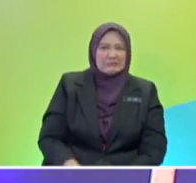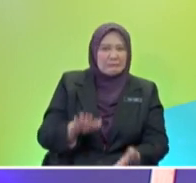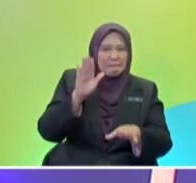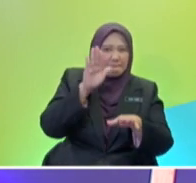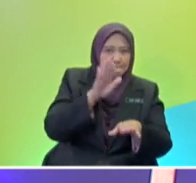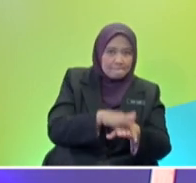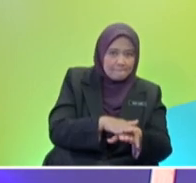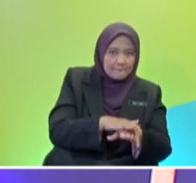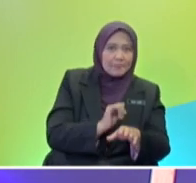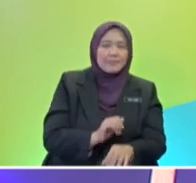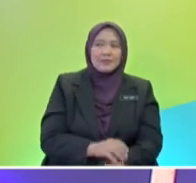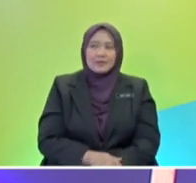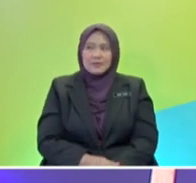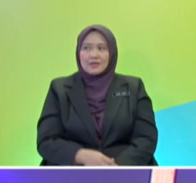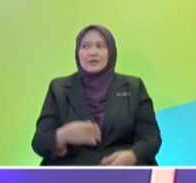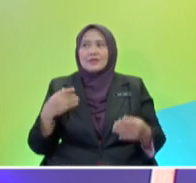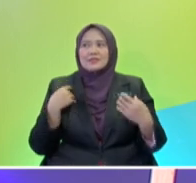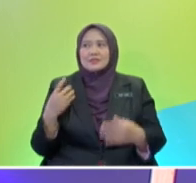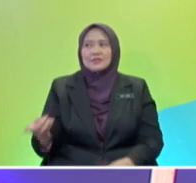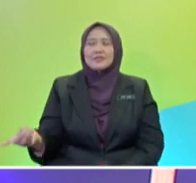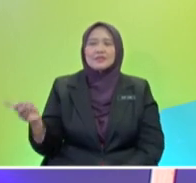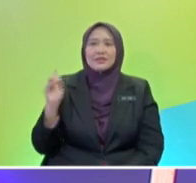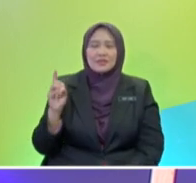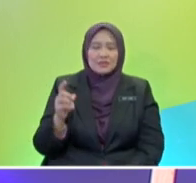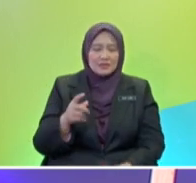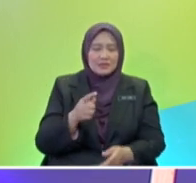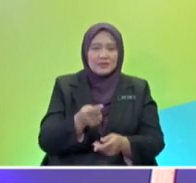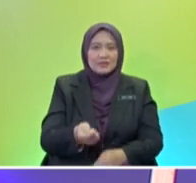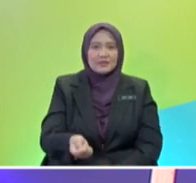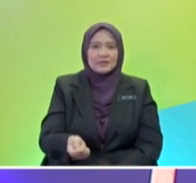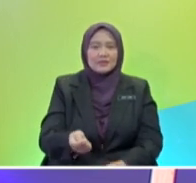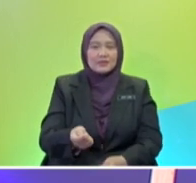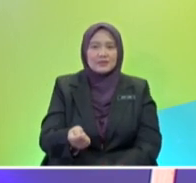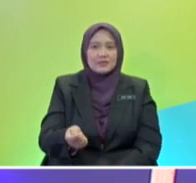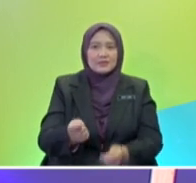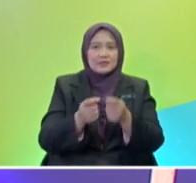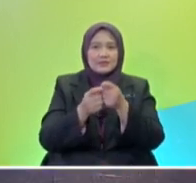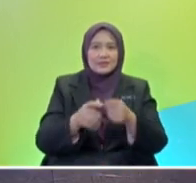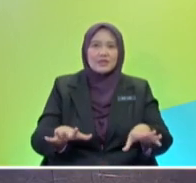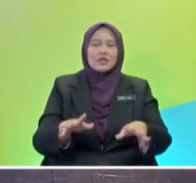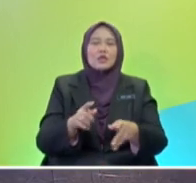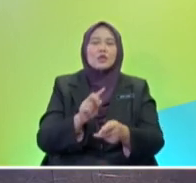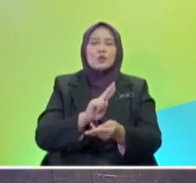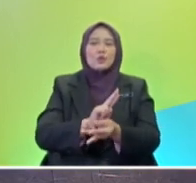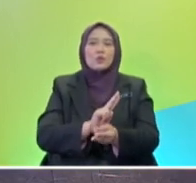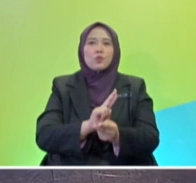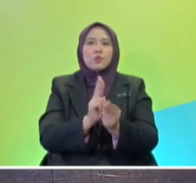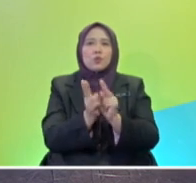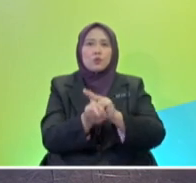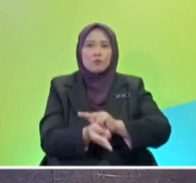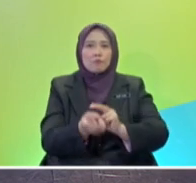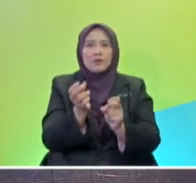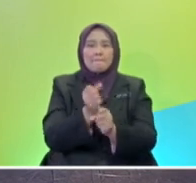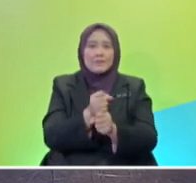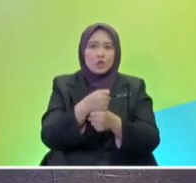dikendalikan satu daya telah mengubah objek mengubah bentuk objek